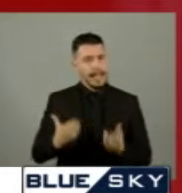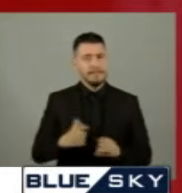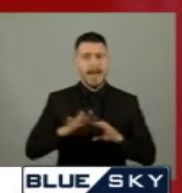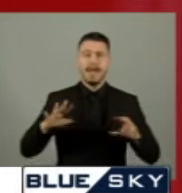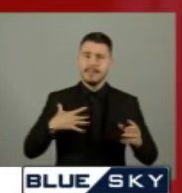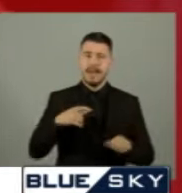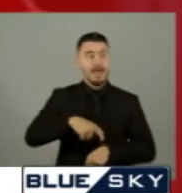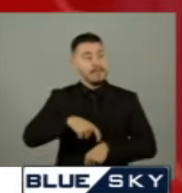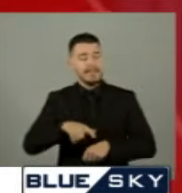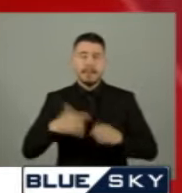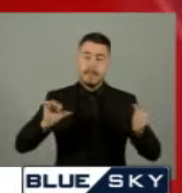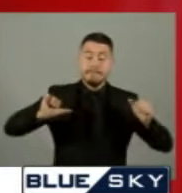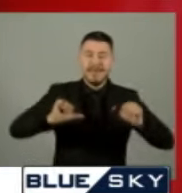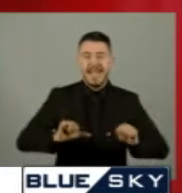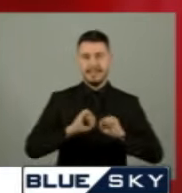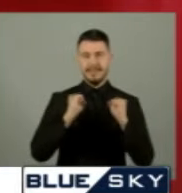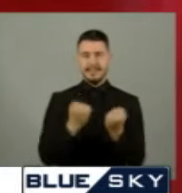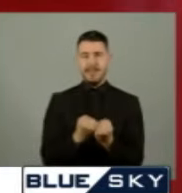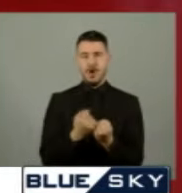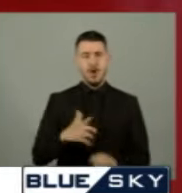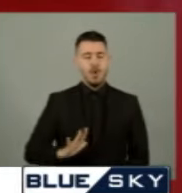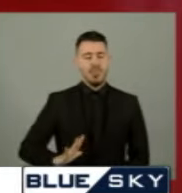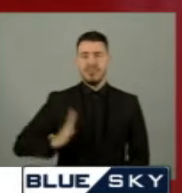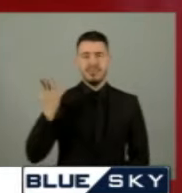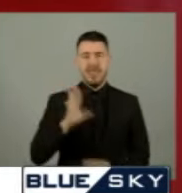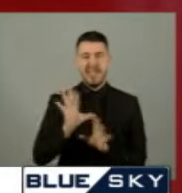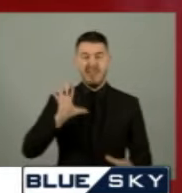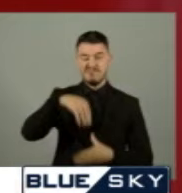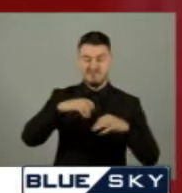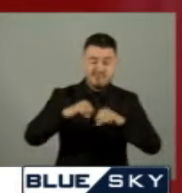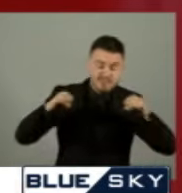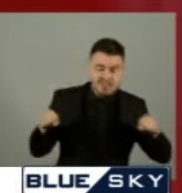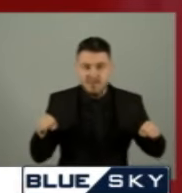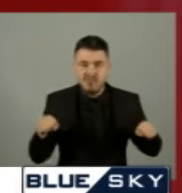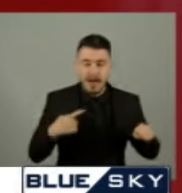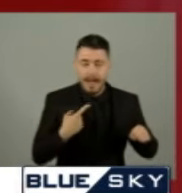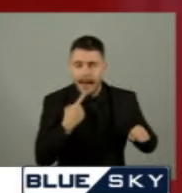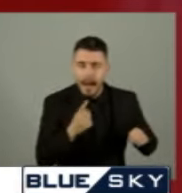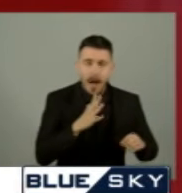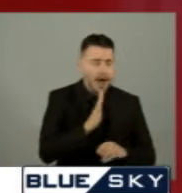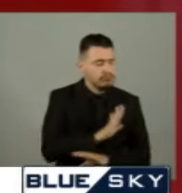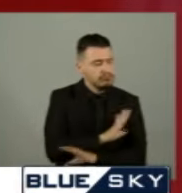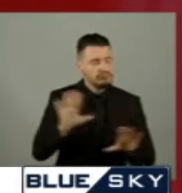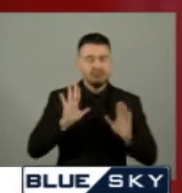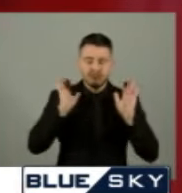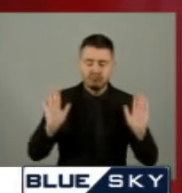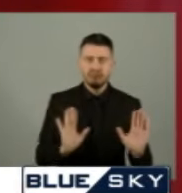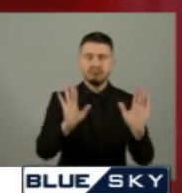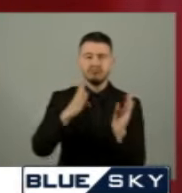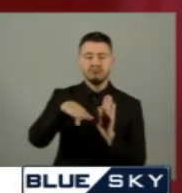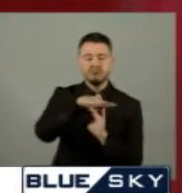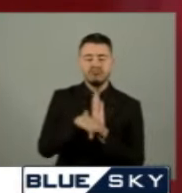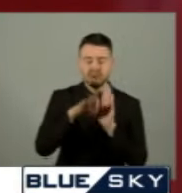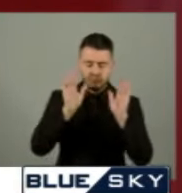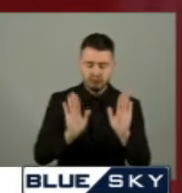λαμβάνει χώρα το συνεδριό σας. Αλλά ουδε μία πρόθεση έχω να επισέλθω σε ζητήματα που αφορούν την εσωτερική λειτουργία του